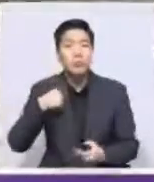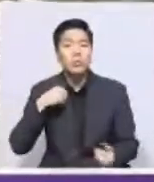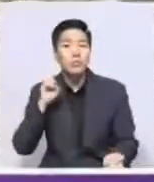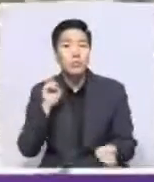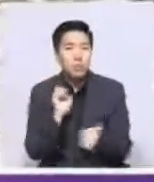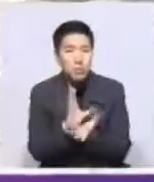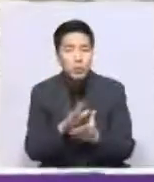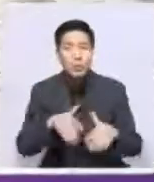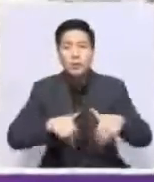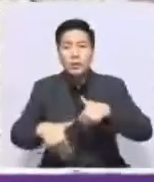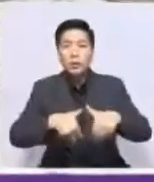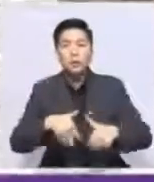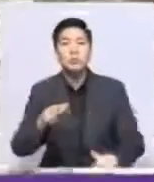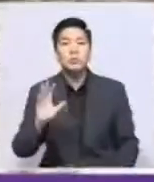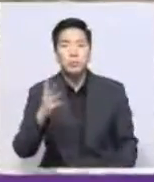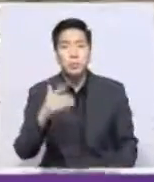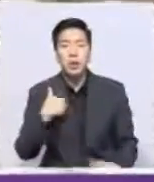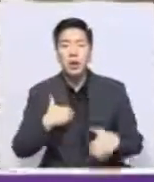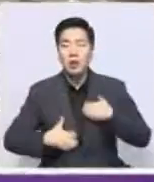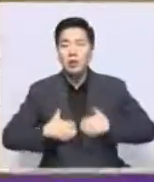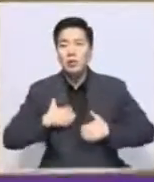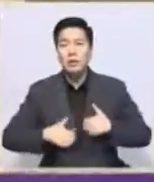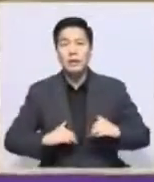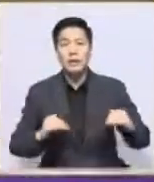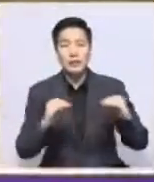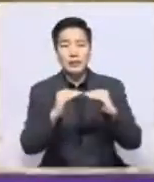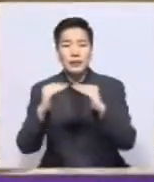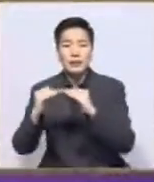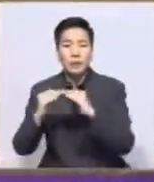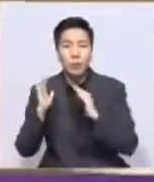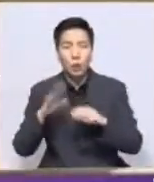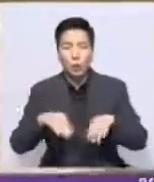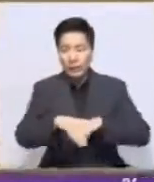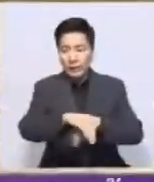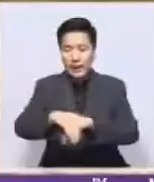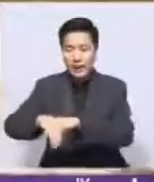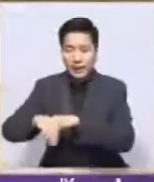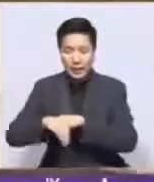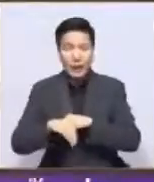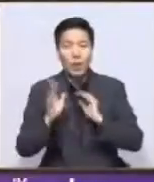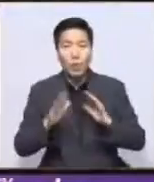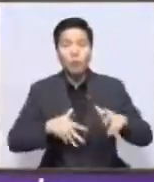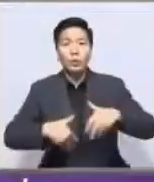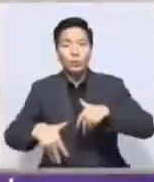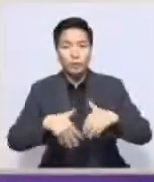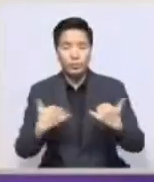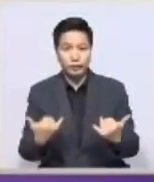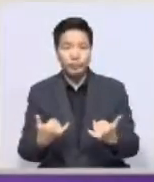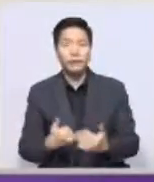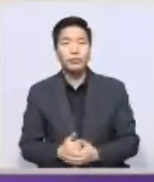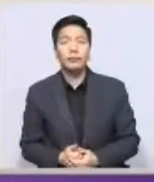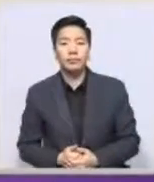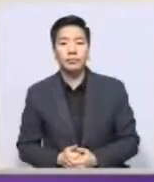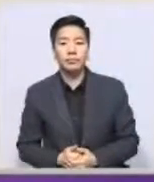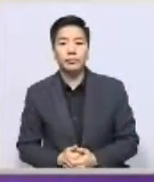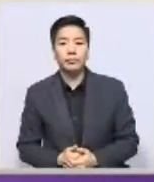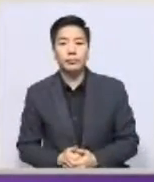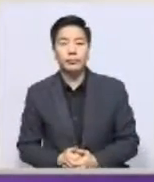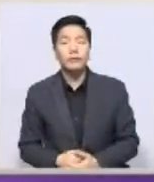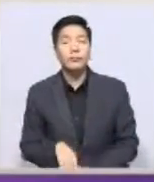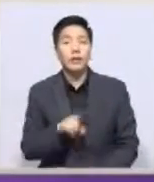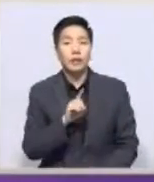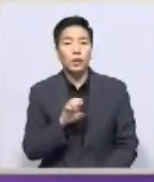ทบต่อสิ่งแวดล้อมและไม่รบกวนสิทธิต่างๆของผู้อยู่ข้างเคียงและส่วนรวม ครับโดยก็อยู่ใน